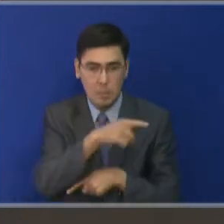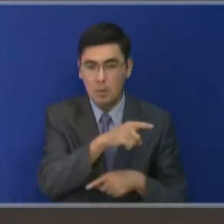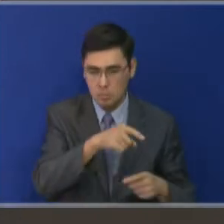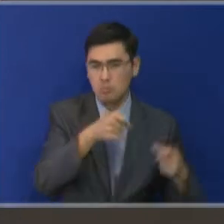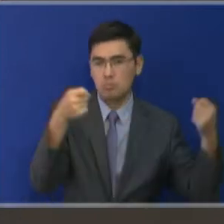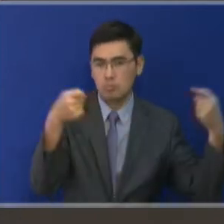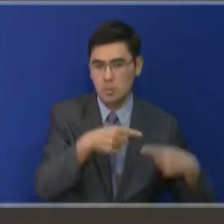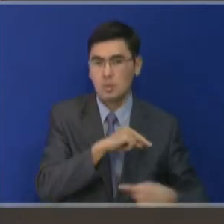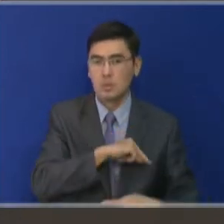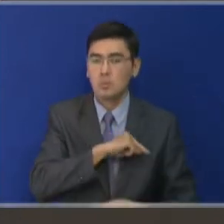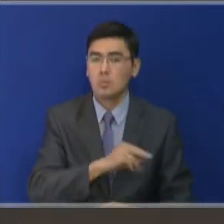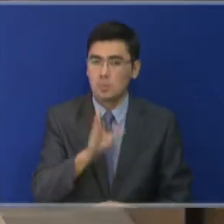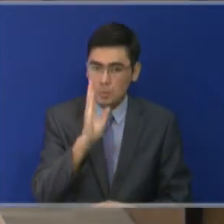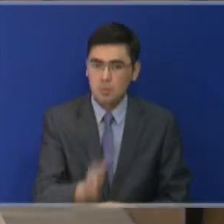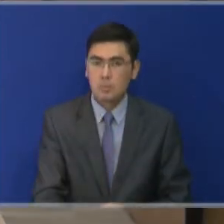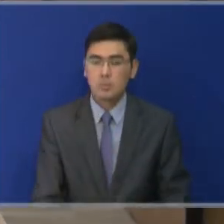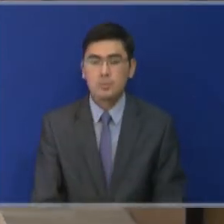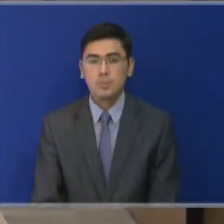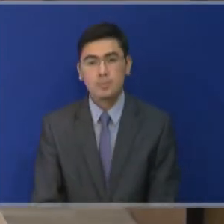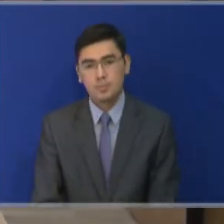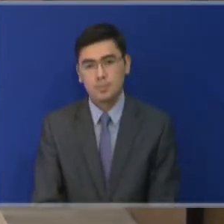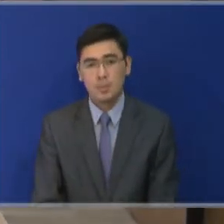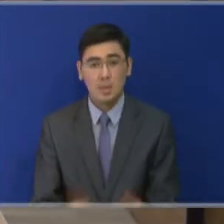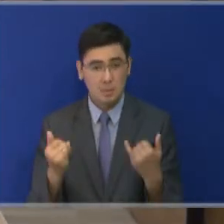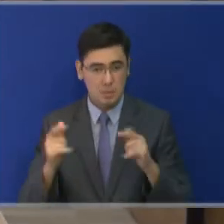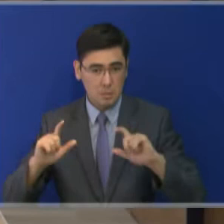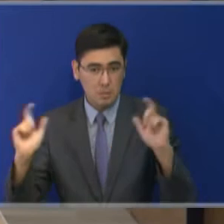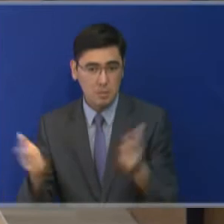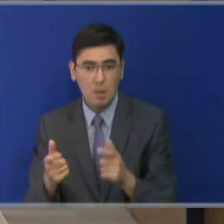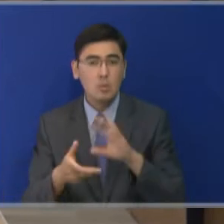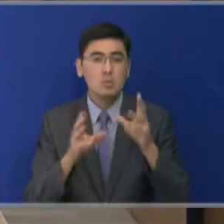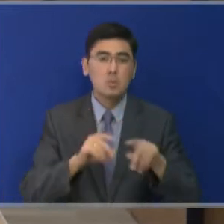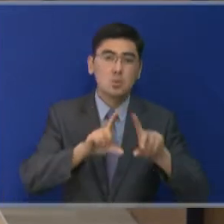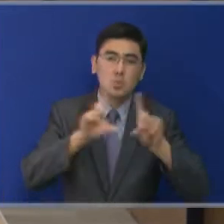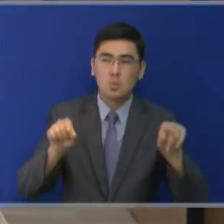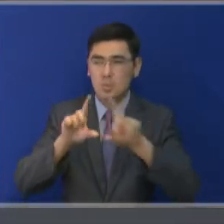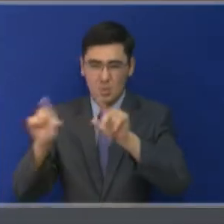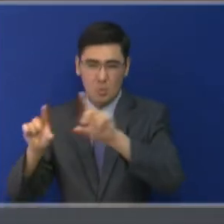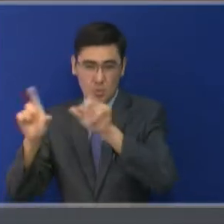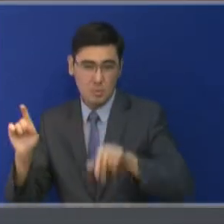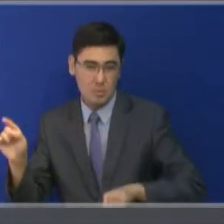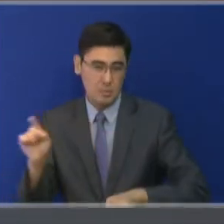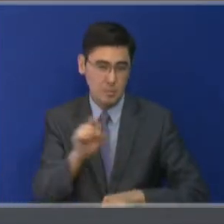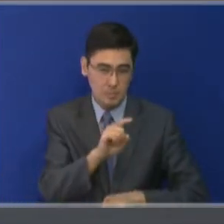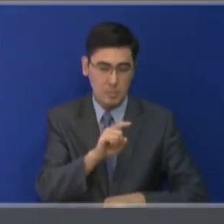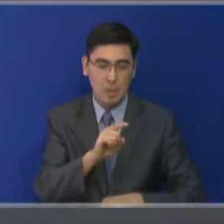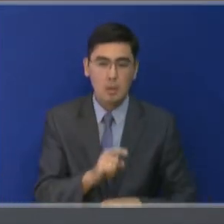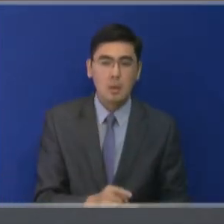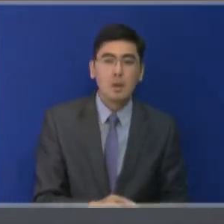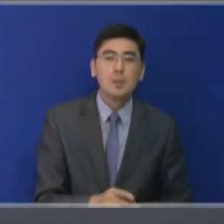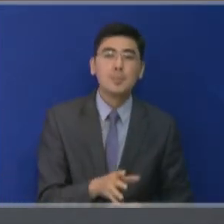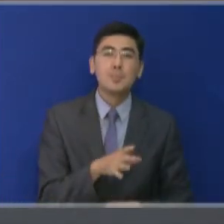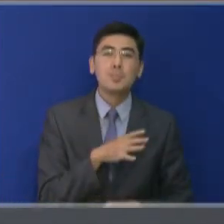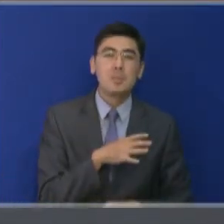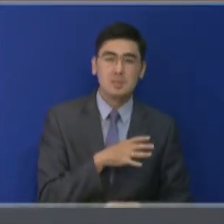мен әдістемесінде өзгерістер болды. Шектеу шараларына байланысты мектептерде білім беру өткен оқу жылының 4-90-нан